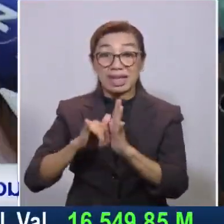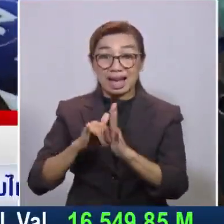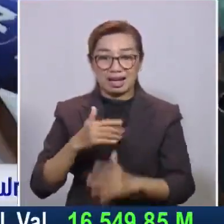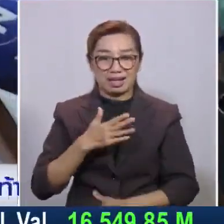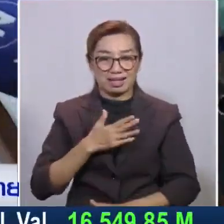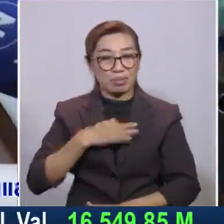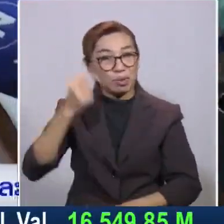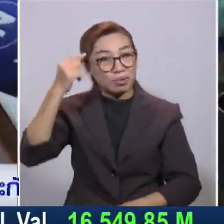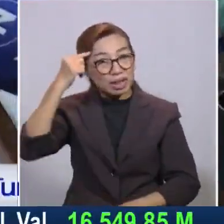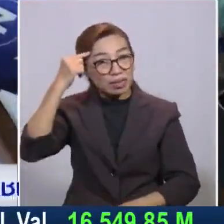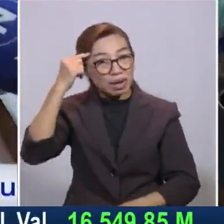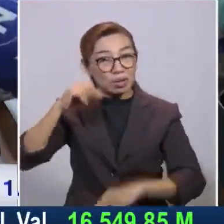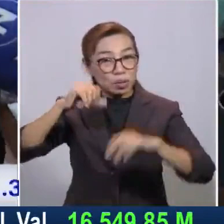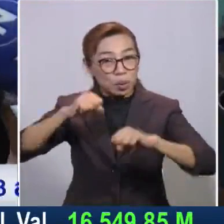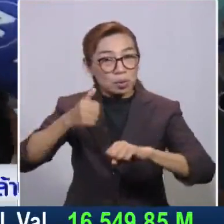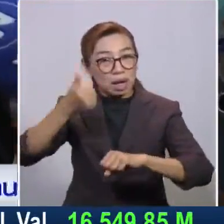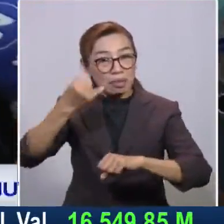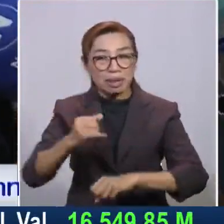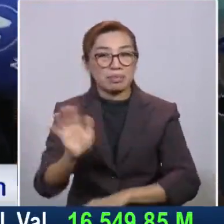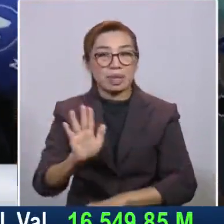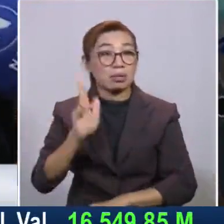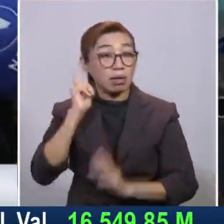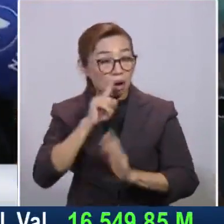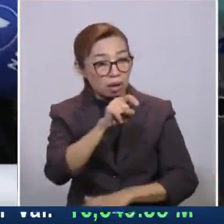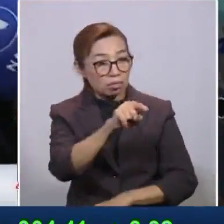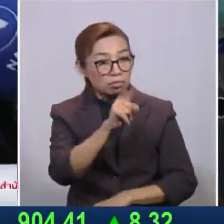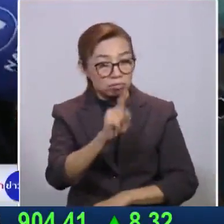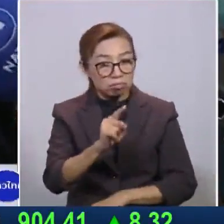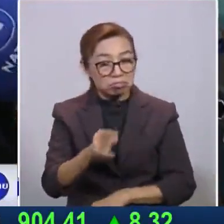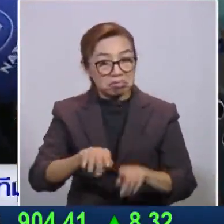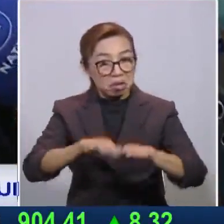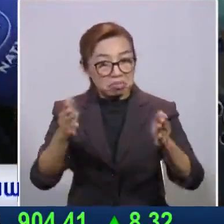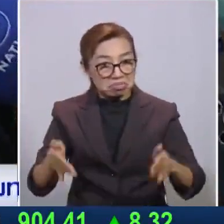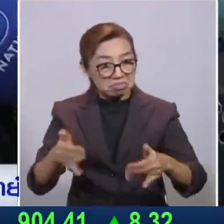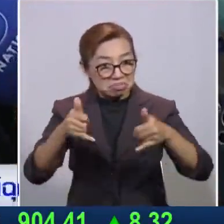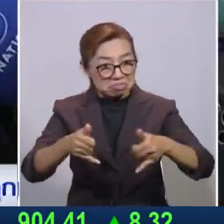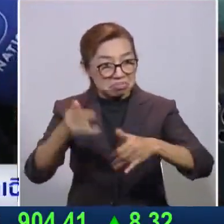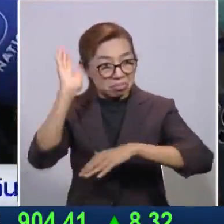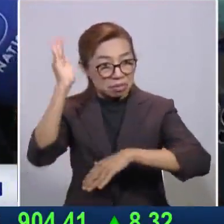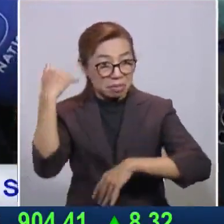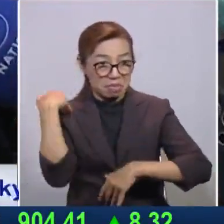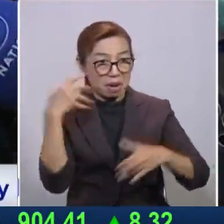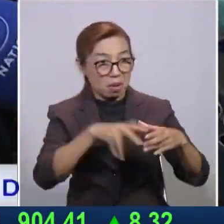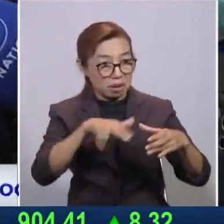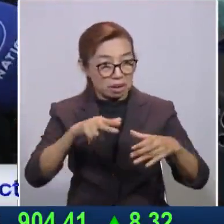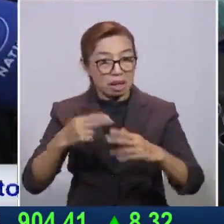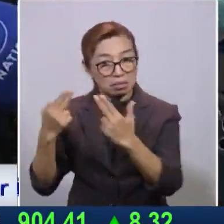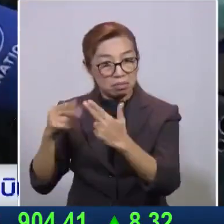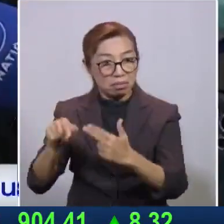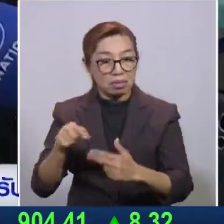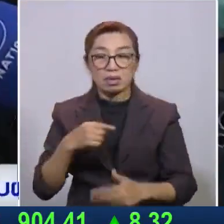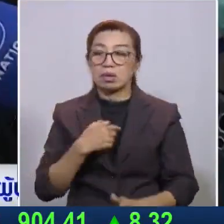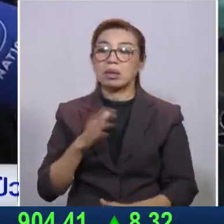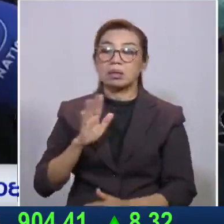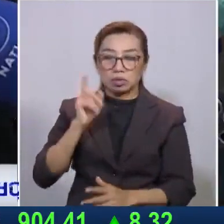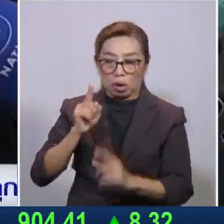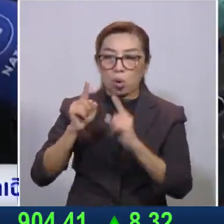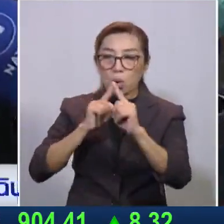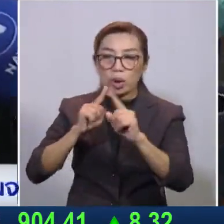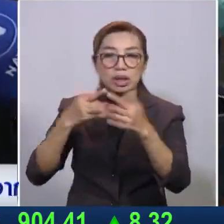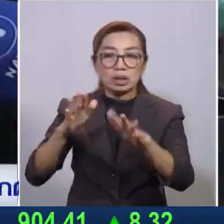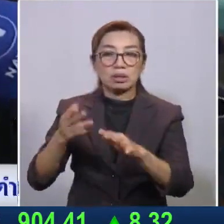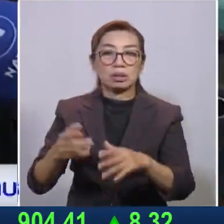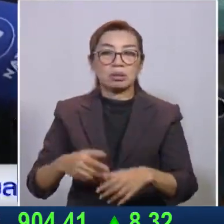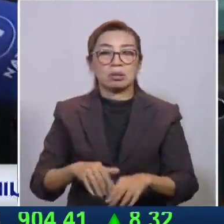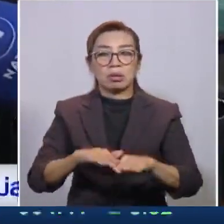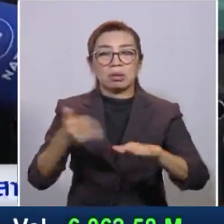ช่ครับคือผู้ชัดว่ามันควรจะมีการนั่งโต๊ะแถลงข่าวระหว่างเพื่อไทยกับ คือต้องจบแล้วนะคืออย่าไปนัดแถลง